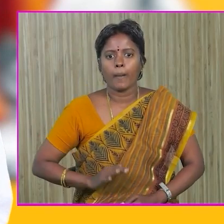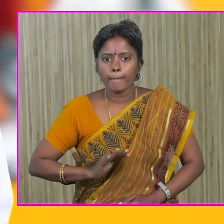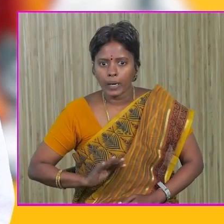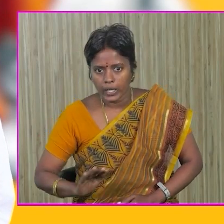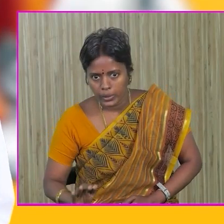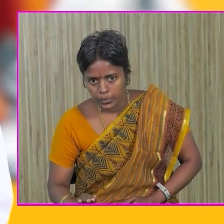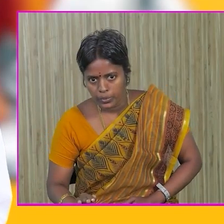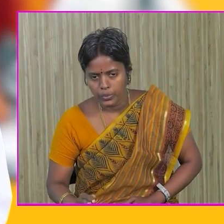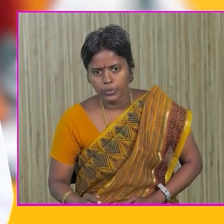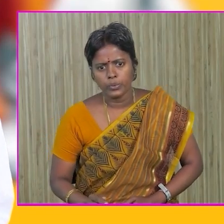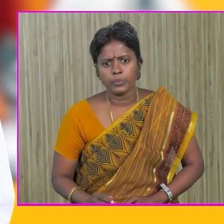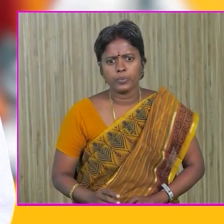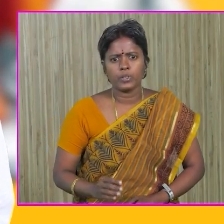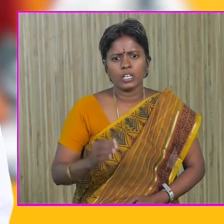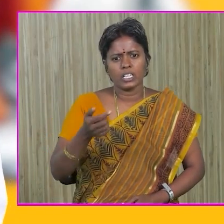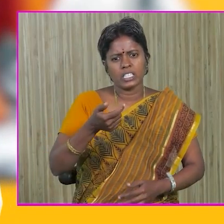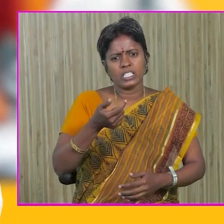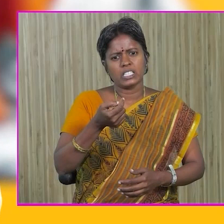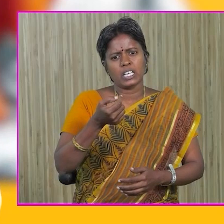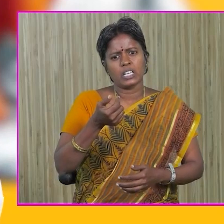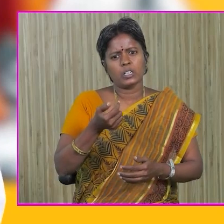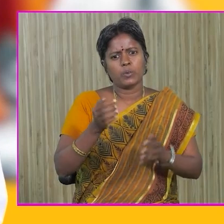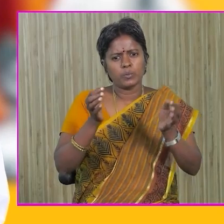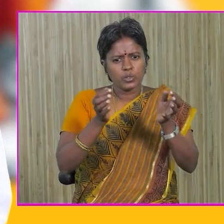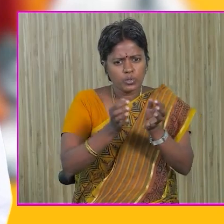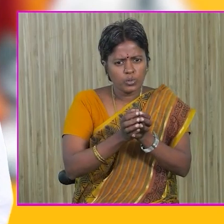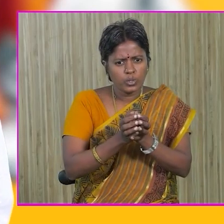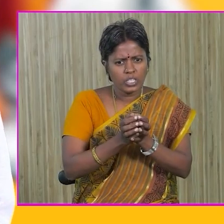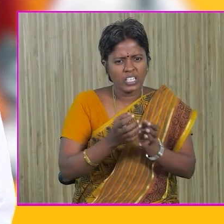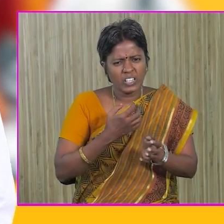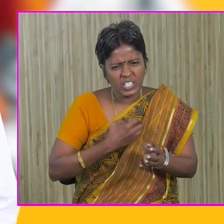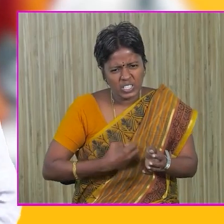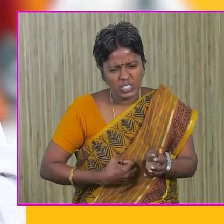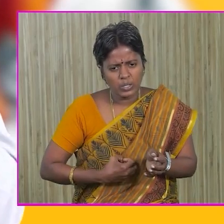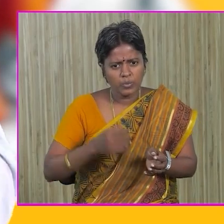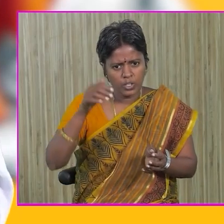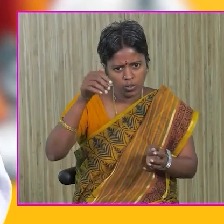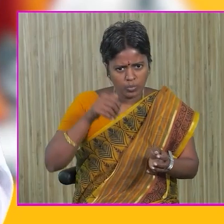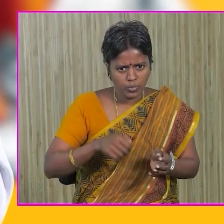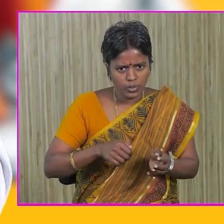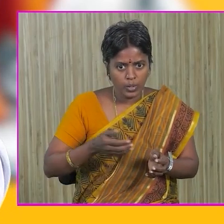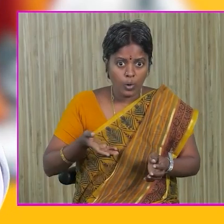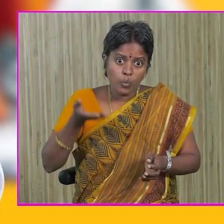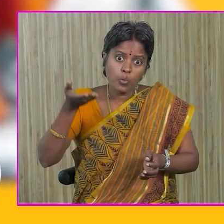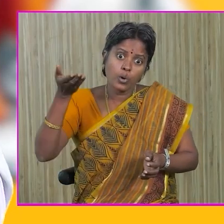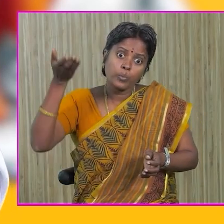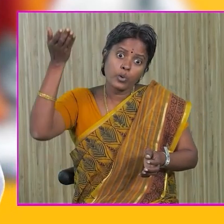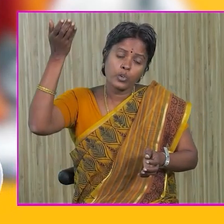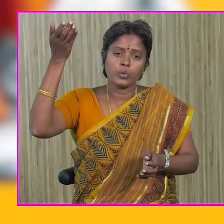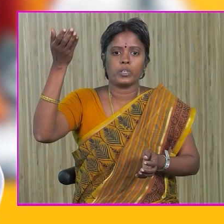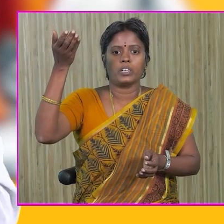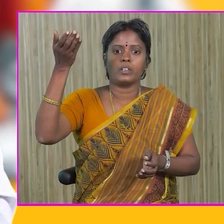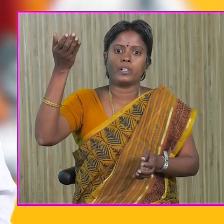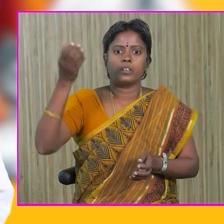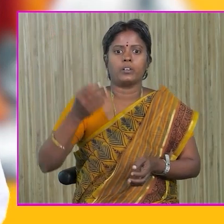இருக்கும். செல்வம் சுருங்கி வறுமை உண்டாகும் போதும் ஊக்கம் கொண்டு உயர வேண்டும் என